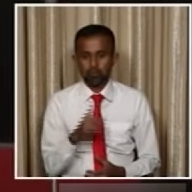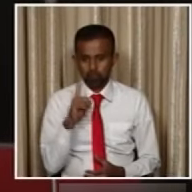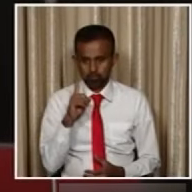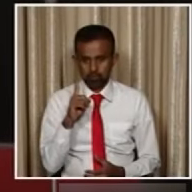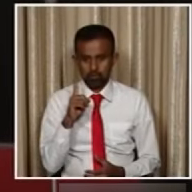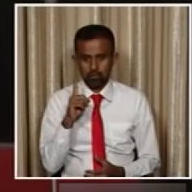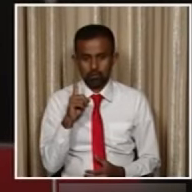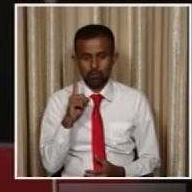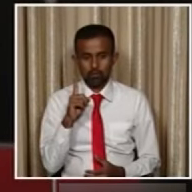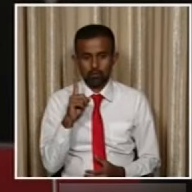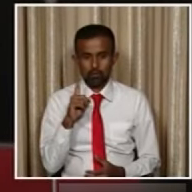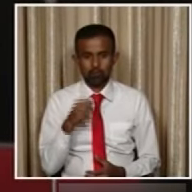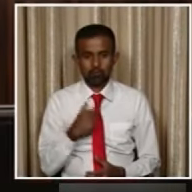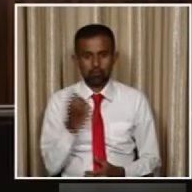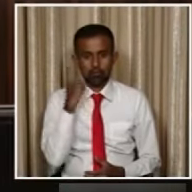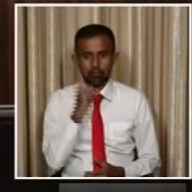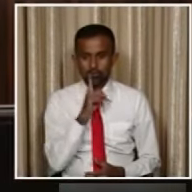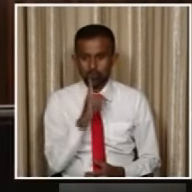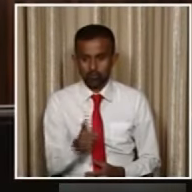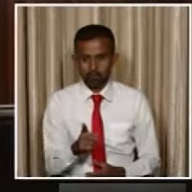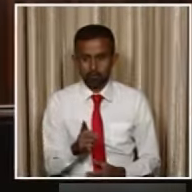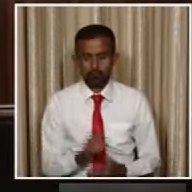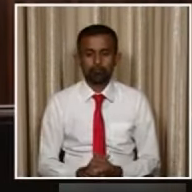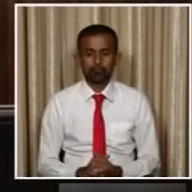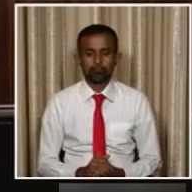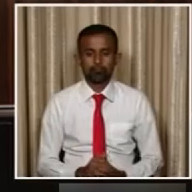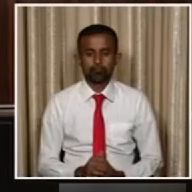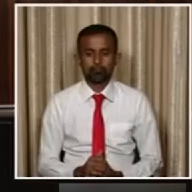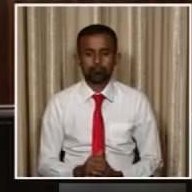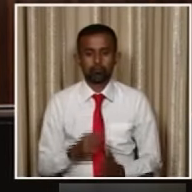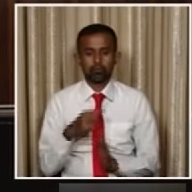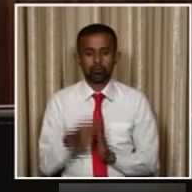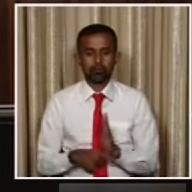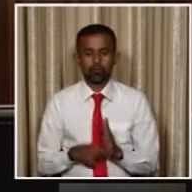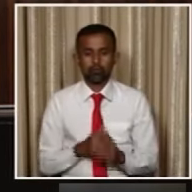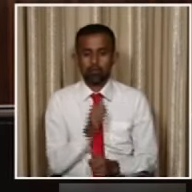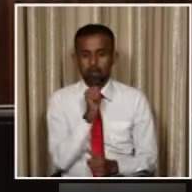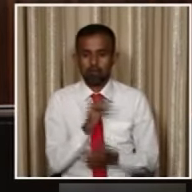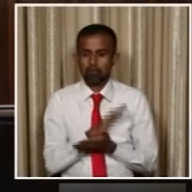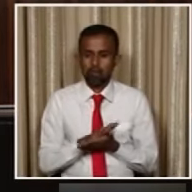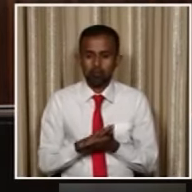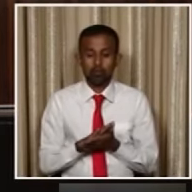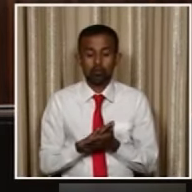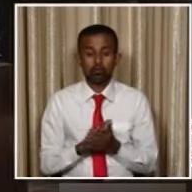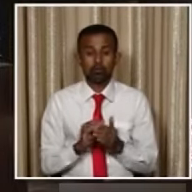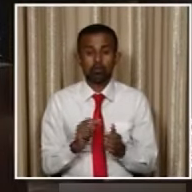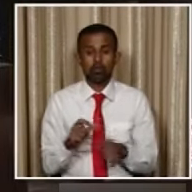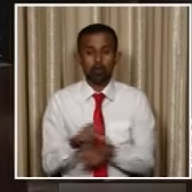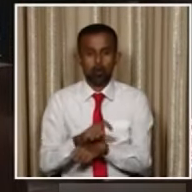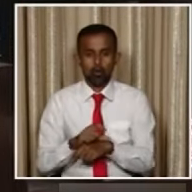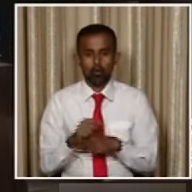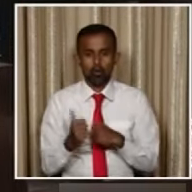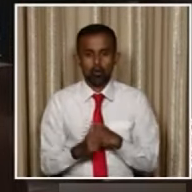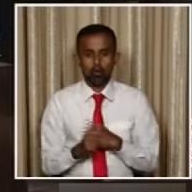ශ්‍රී ලංකාවේ සත්‍ය සමගිය සහ ප්‍රතිසන්දානයේ සදහවන කොමිෂන් සභාව ශ්‍රී ලංකාවේ සත්‍ය සමගිය සහ ප්‍රතිසන්දානයේ සදහවන කොමිෂන් සභාව